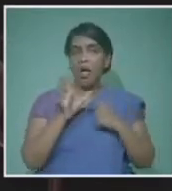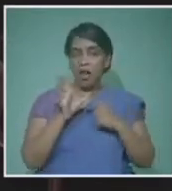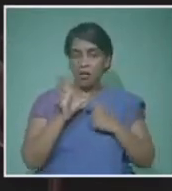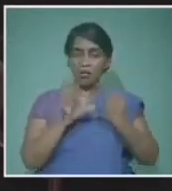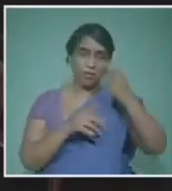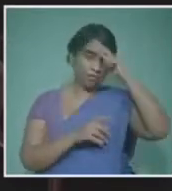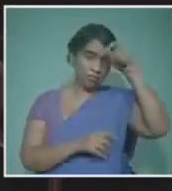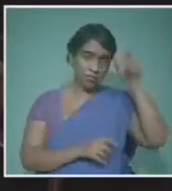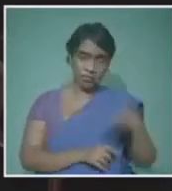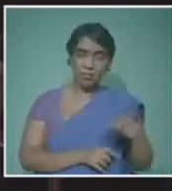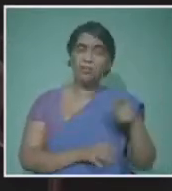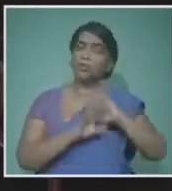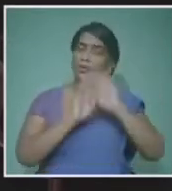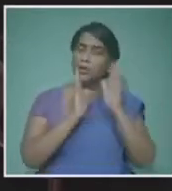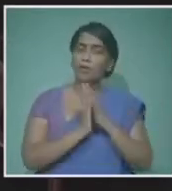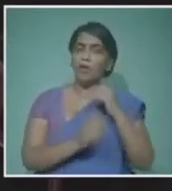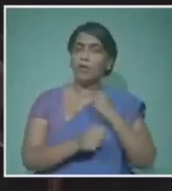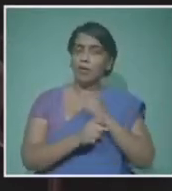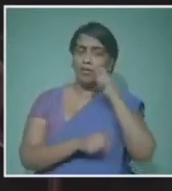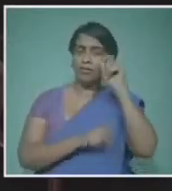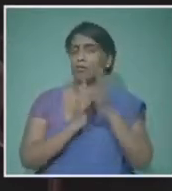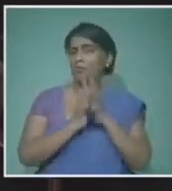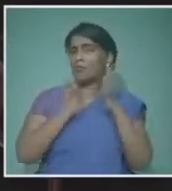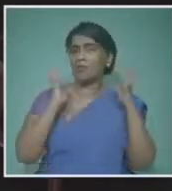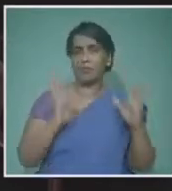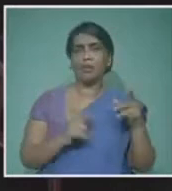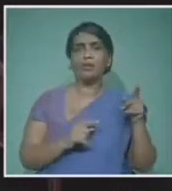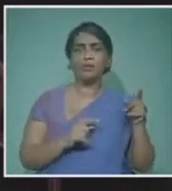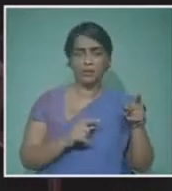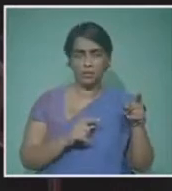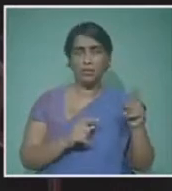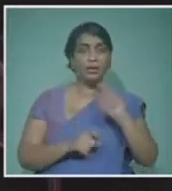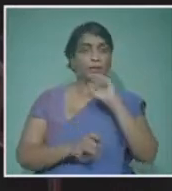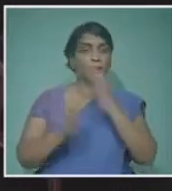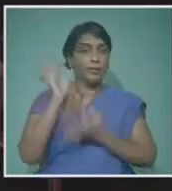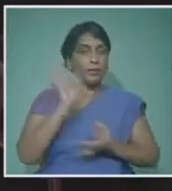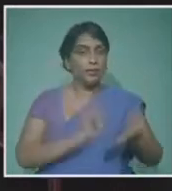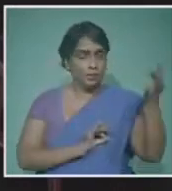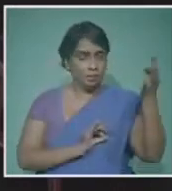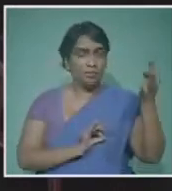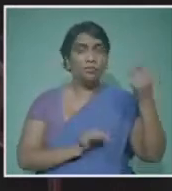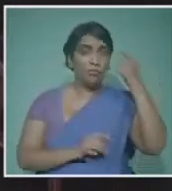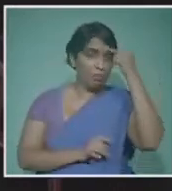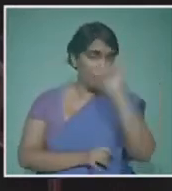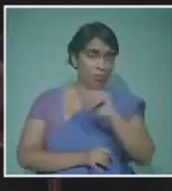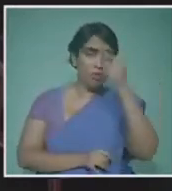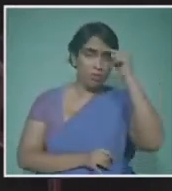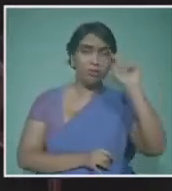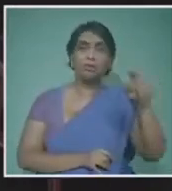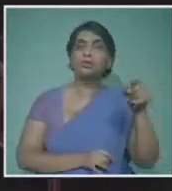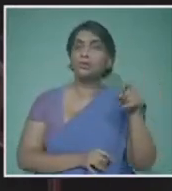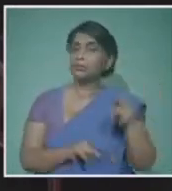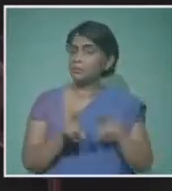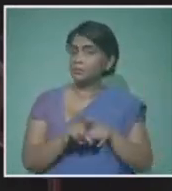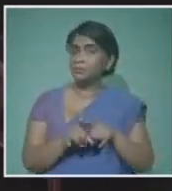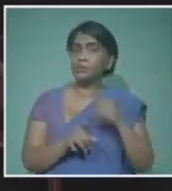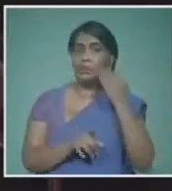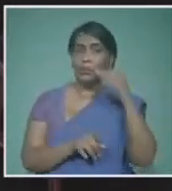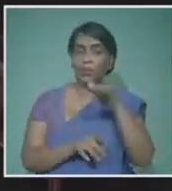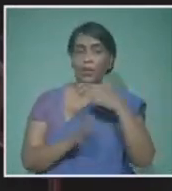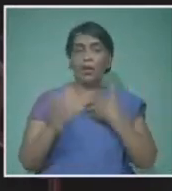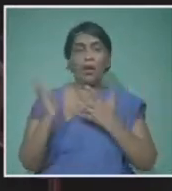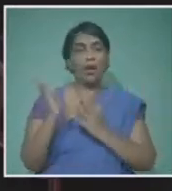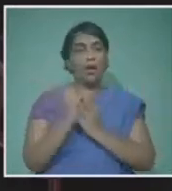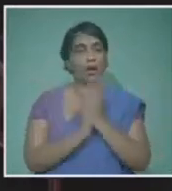විජේපාල මෙතුමාට ඇතුළු රාජ්‍ය නිලධාරීන් ගණනාවකට නඩු පවරන්නත් ඒ වගේම සිවිල්